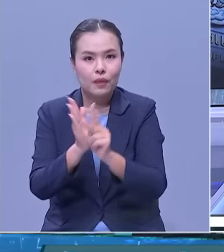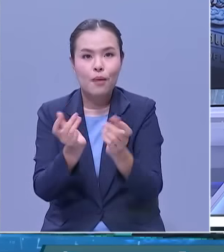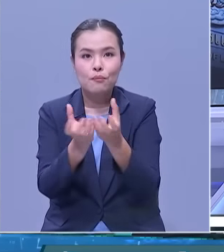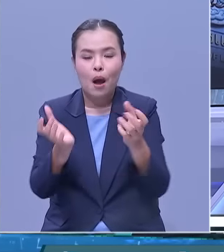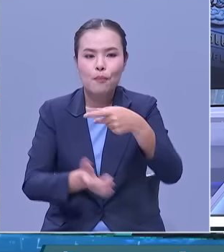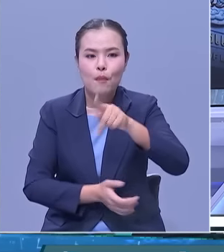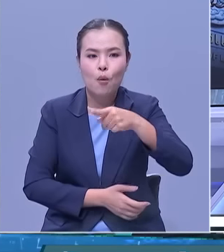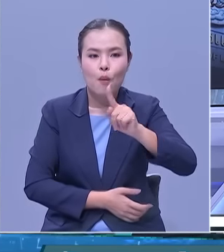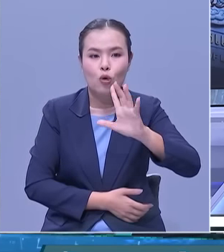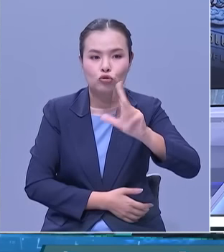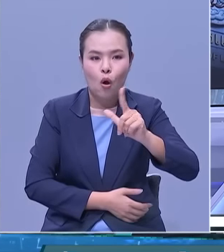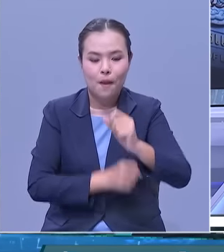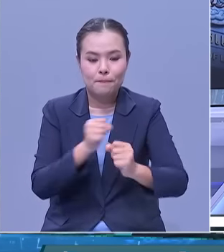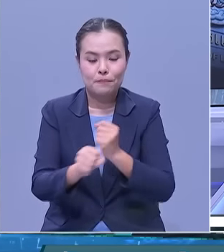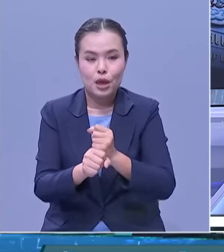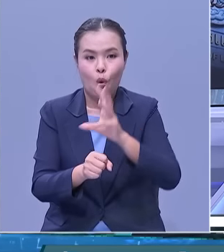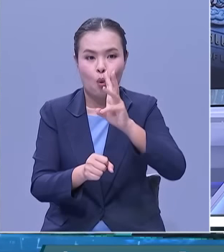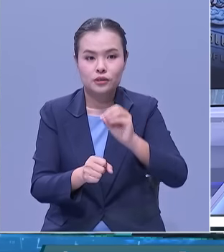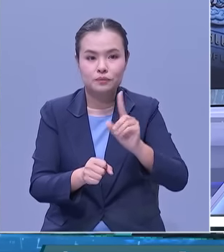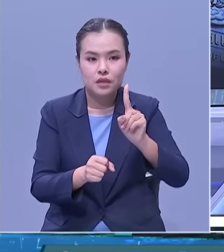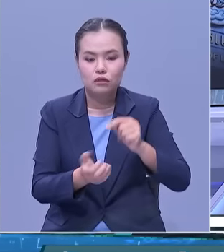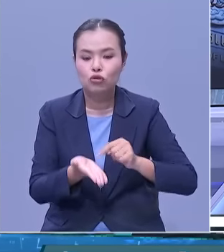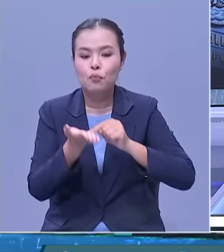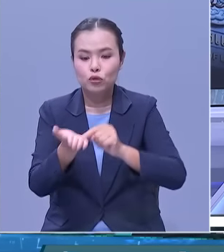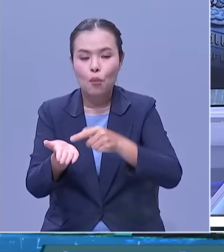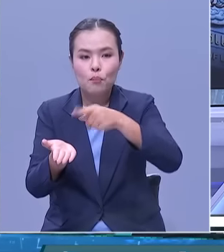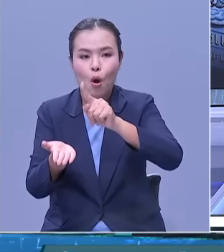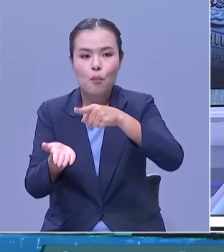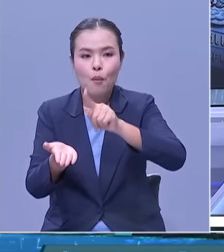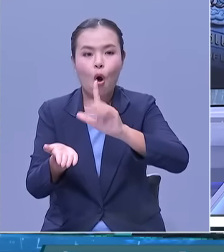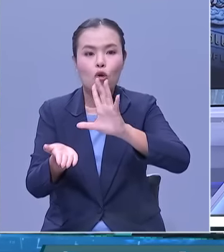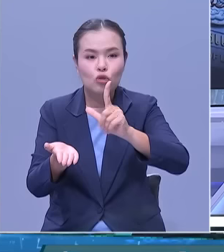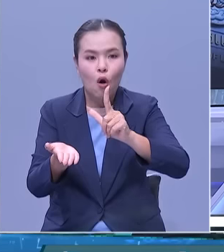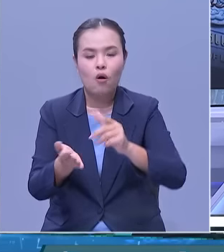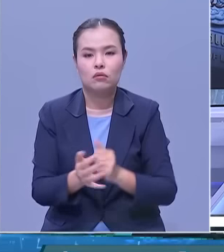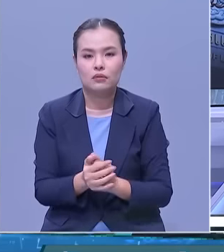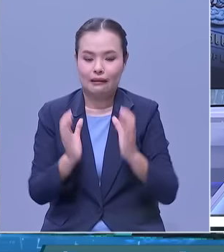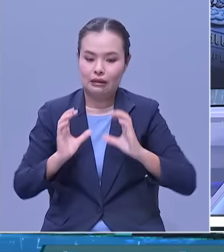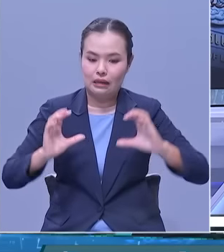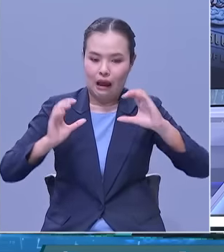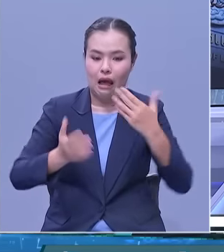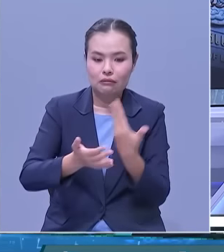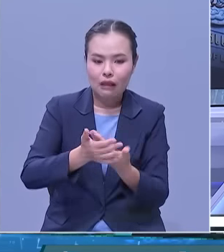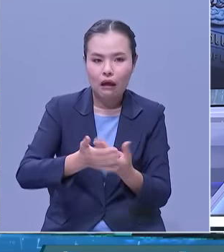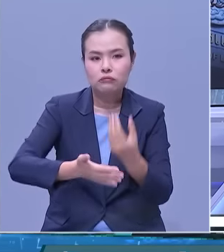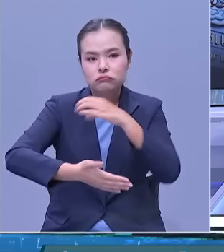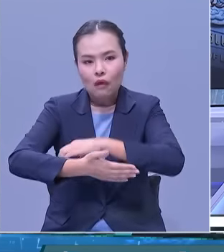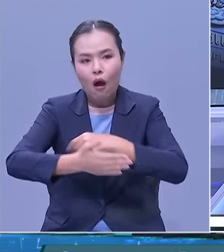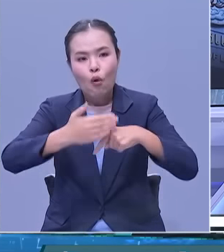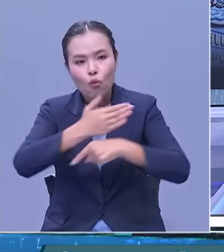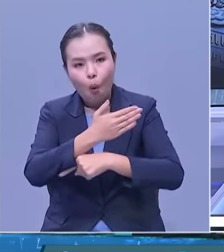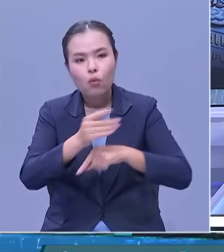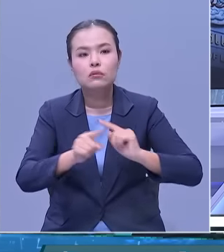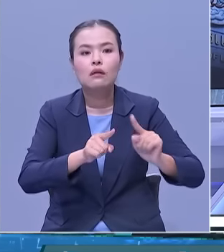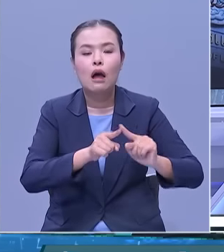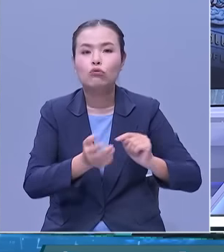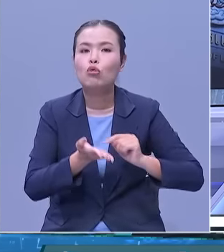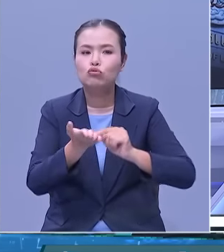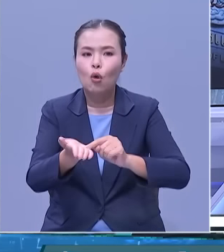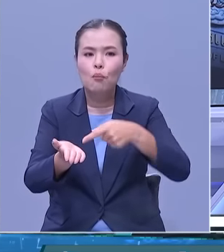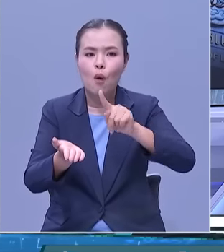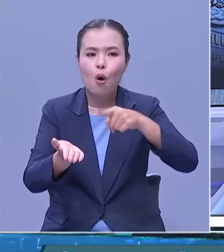ชปี61เนี่ยเขาต้องส่งเรื่องไปปปชถ้าเรื่องเกิดเรื่องข้าราชการเรียกรับหรือ157เนี่ย ค่ะ เข